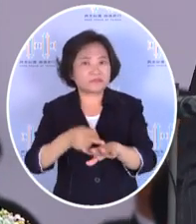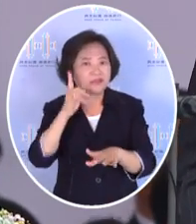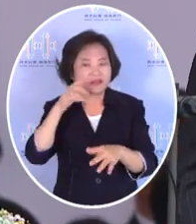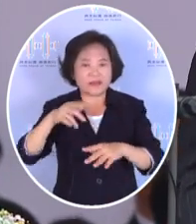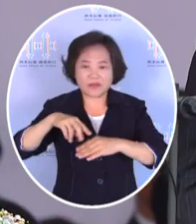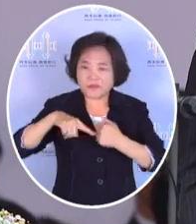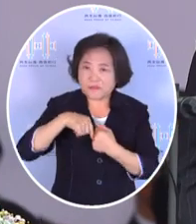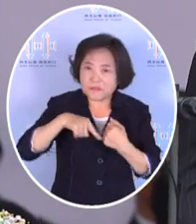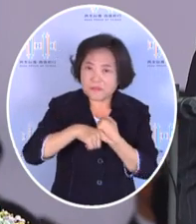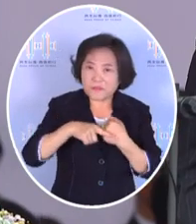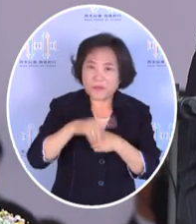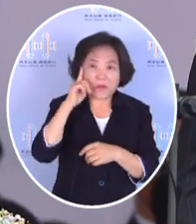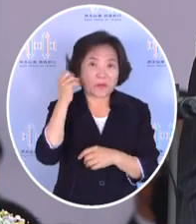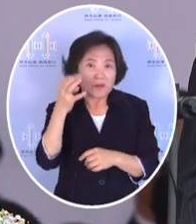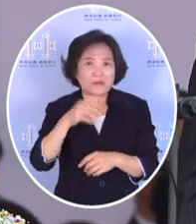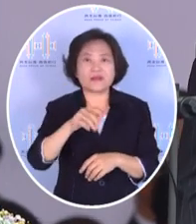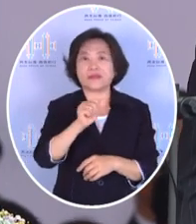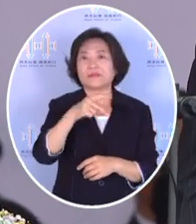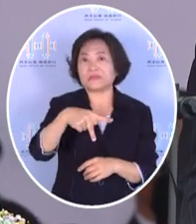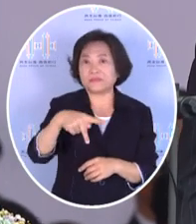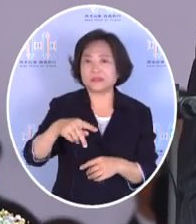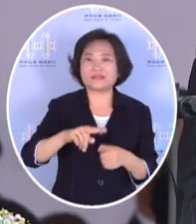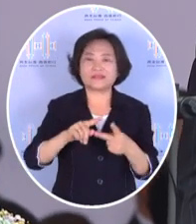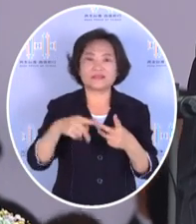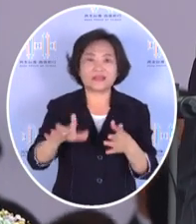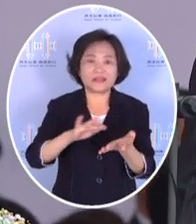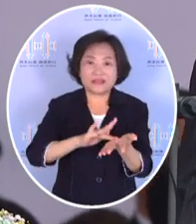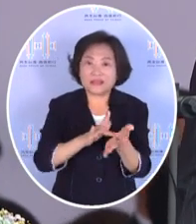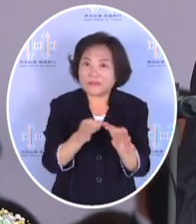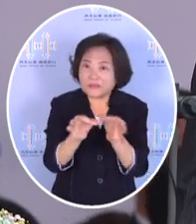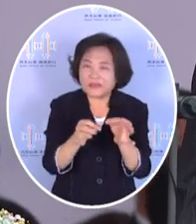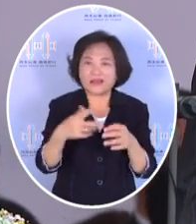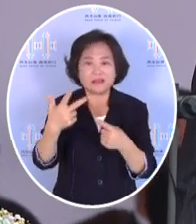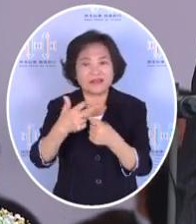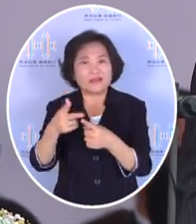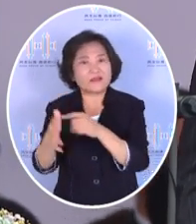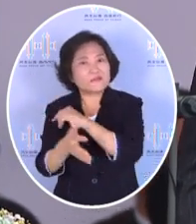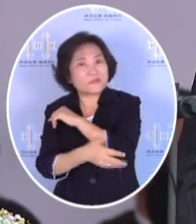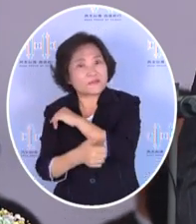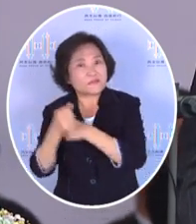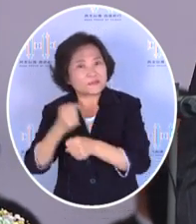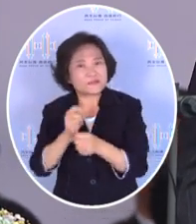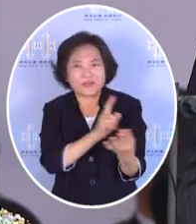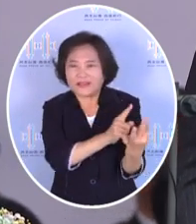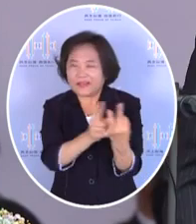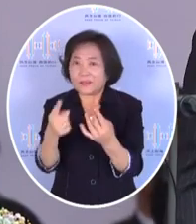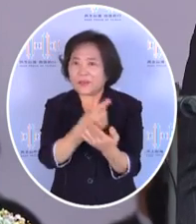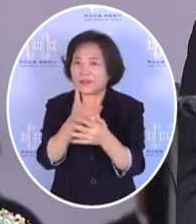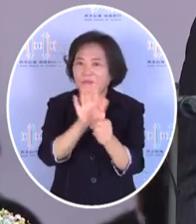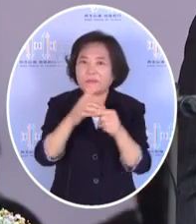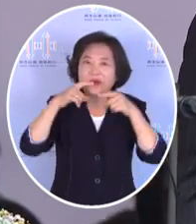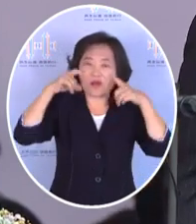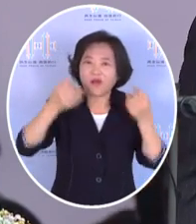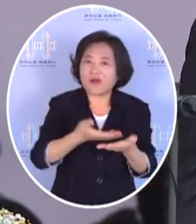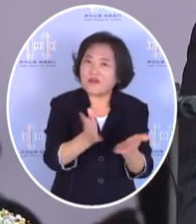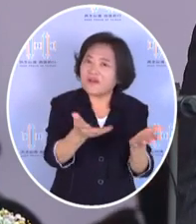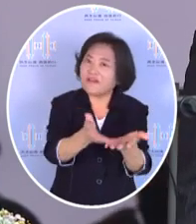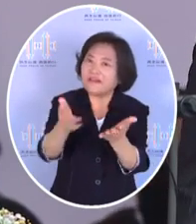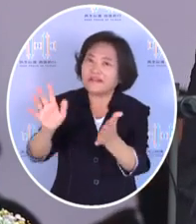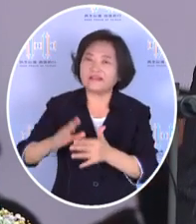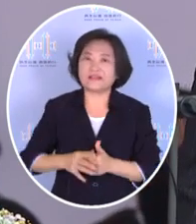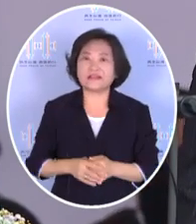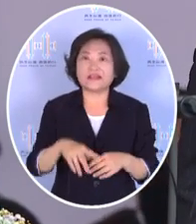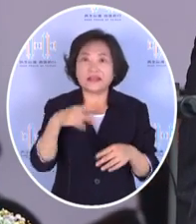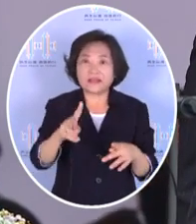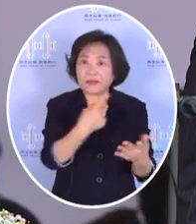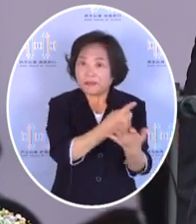APP， 药师朋友、超商的员工协助发放口罩，还有我们所